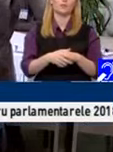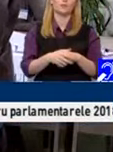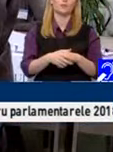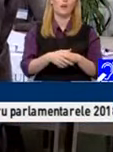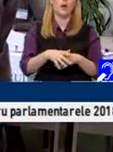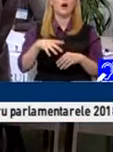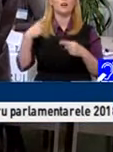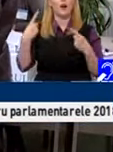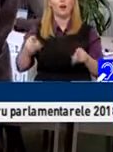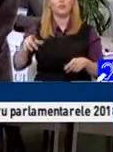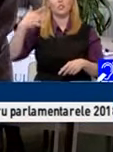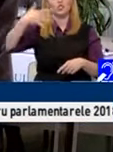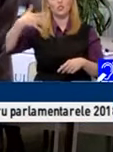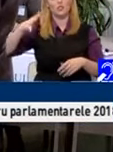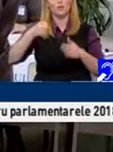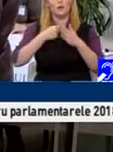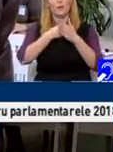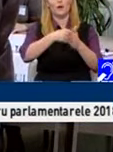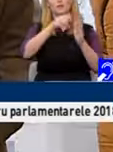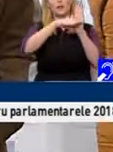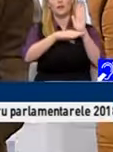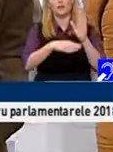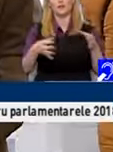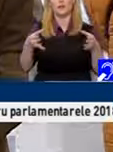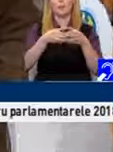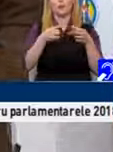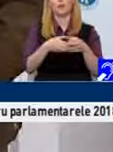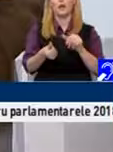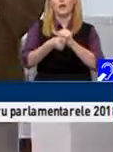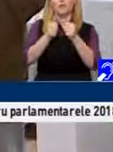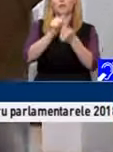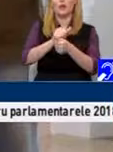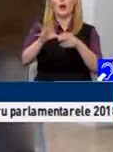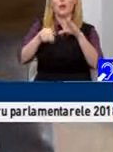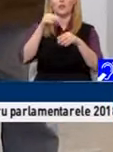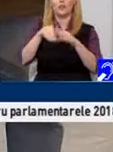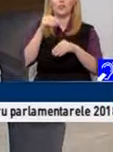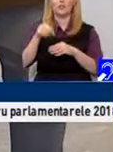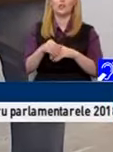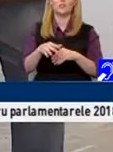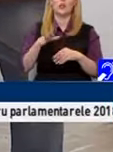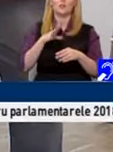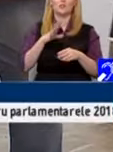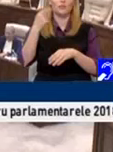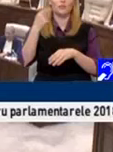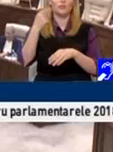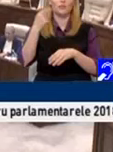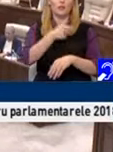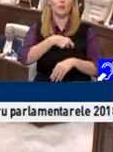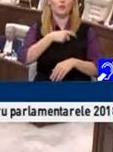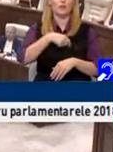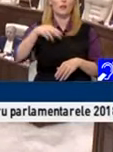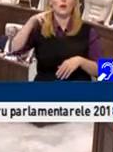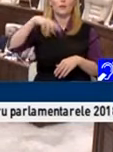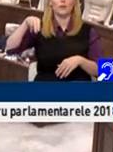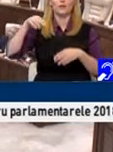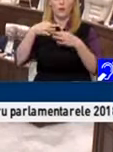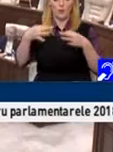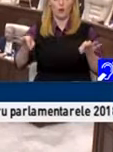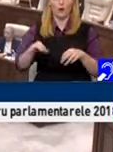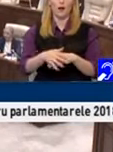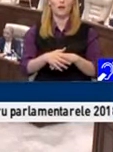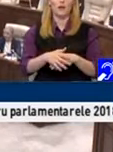iar restul 50 pe baza listelor de partid. Modificările la legea electorală s-au realizat după ce deputații PD au propus